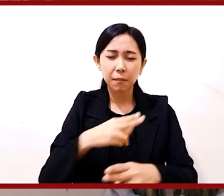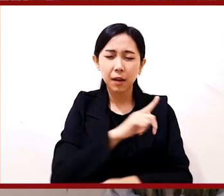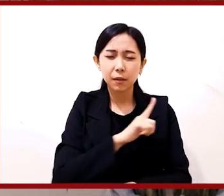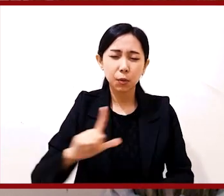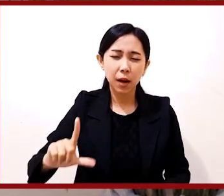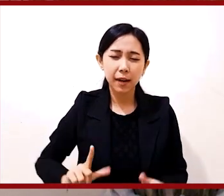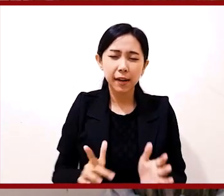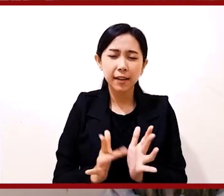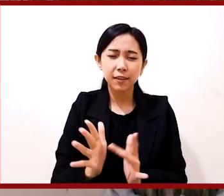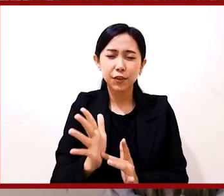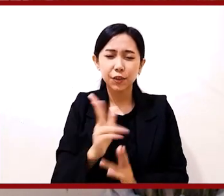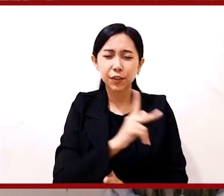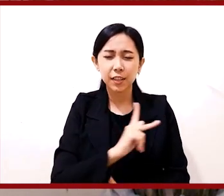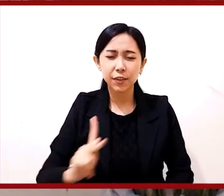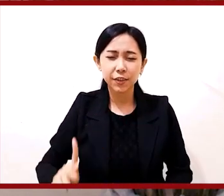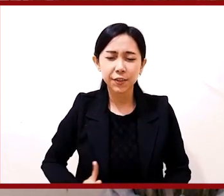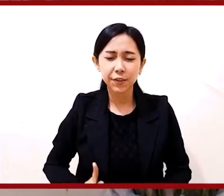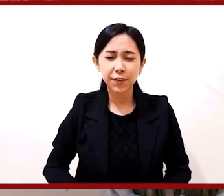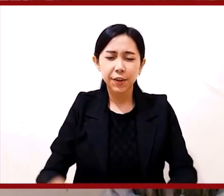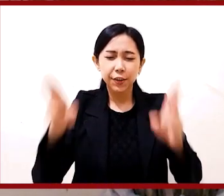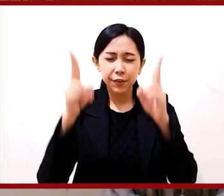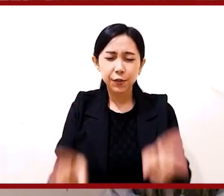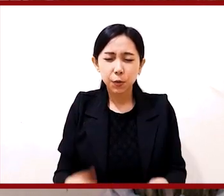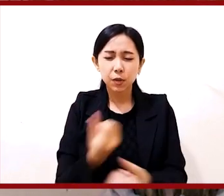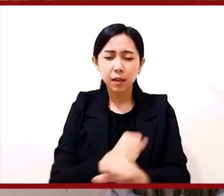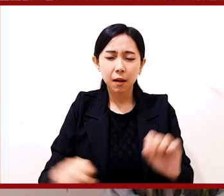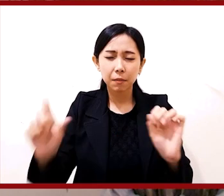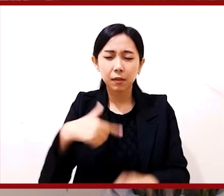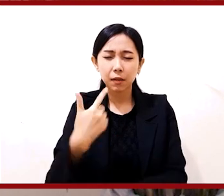di dalam nama Tuhan Yesus Kristus,